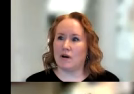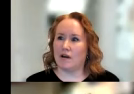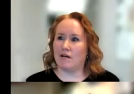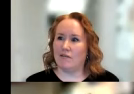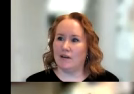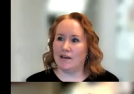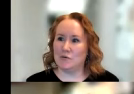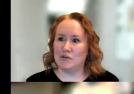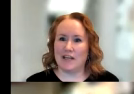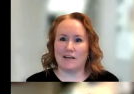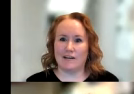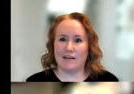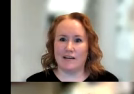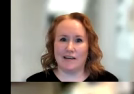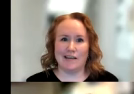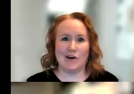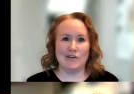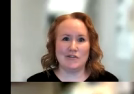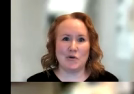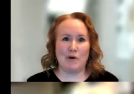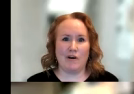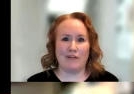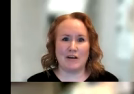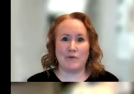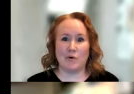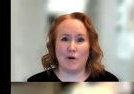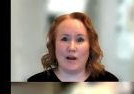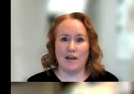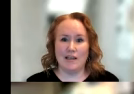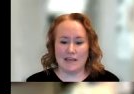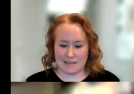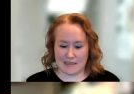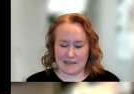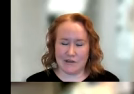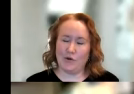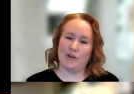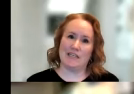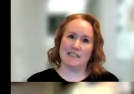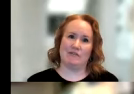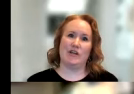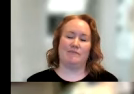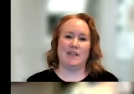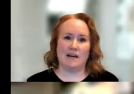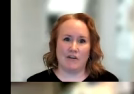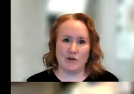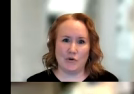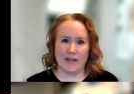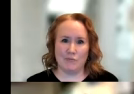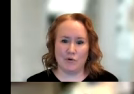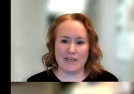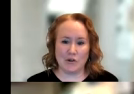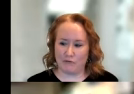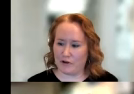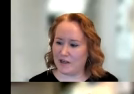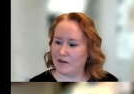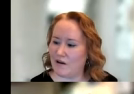sikkert mange av dere som også deltar I dag som har vært med å sendt inn høringssvar. De har bare en høring